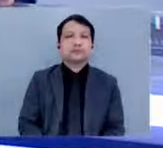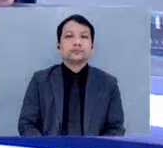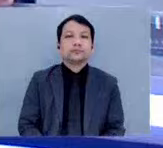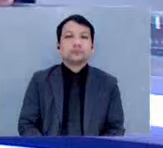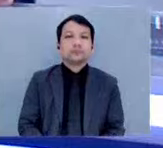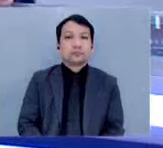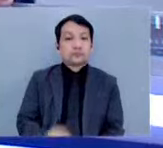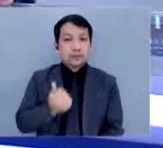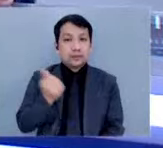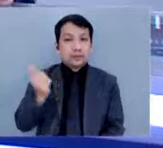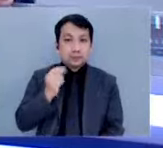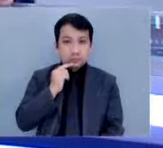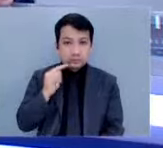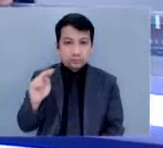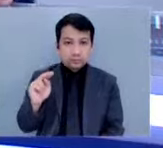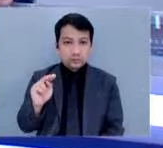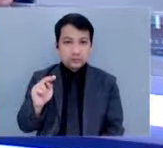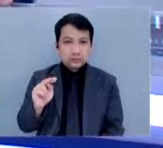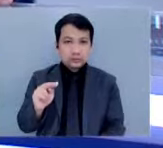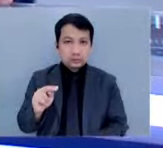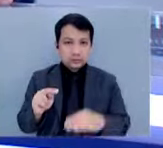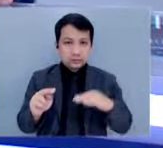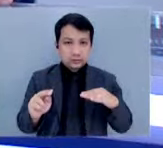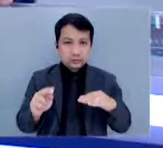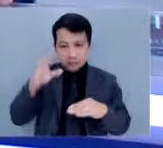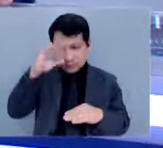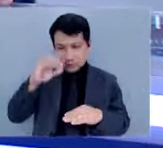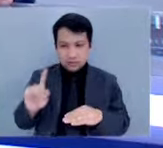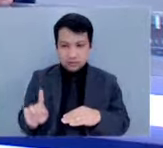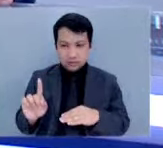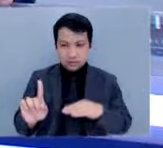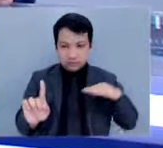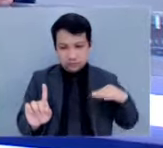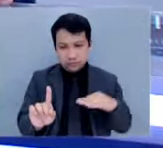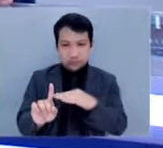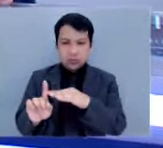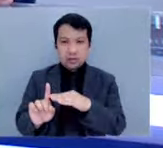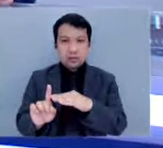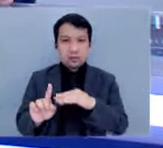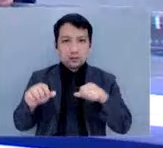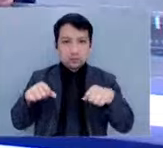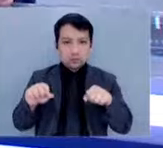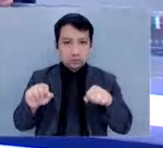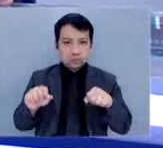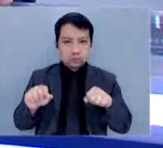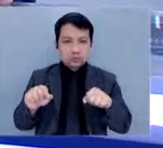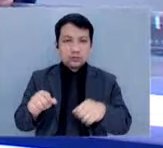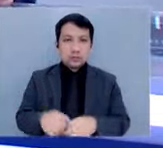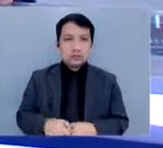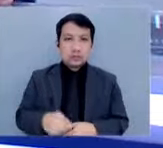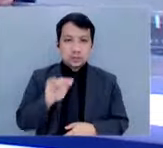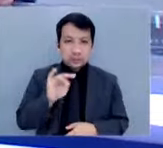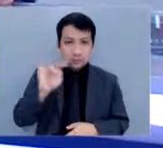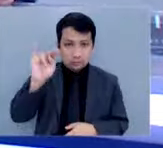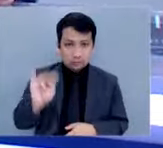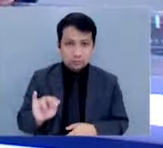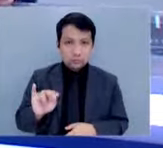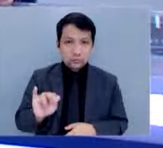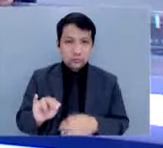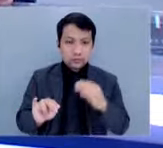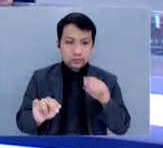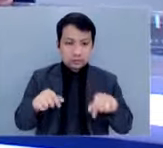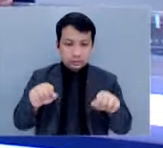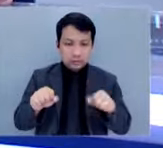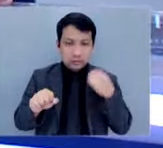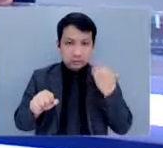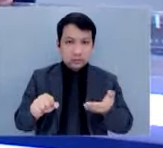ibang balita, nasagasaan ng motorsiklo ang isang lalaki sa Calawag, Quezon, habang sa Ilocos naman, isang rider ang patay sa karambola.